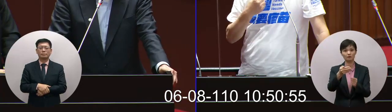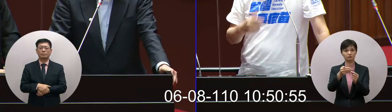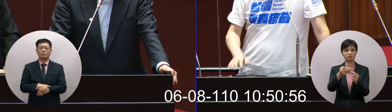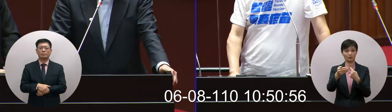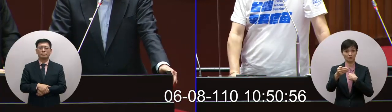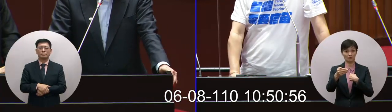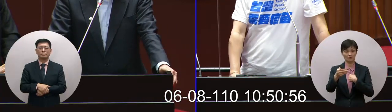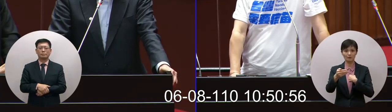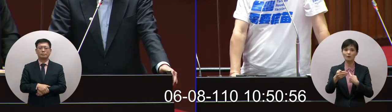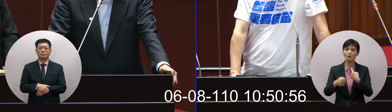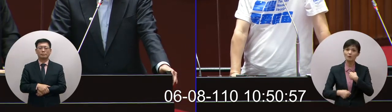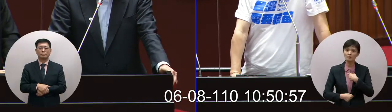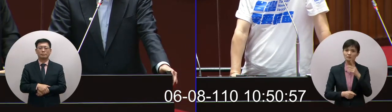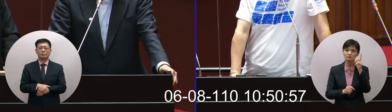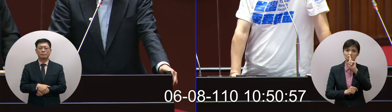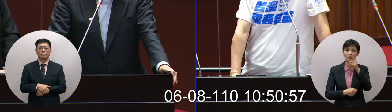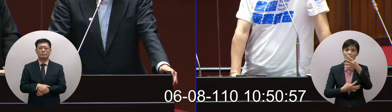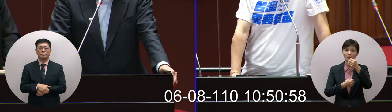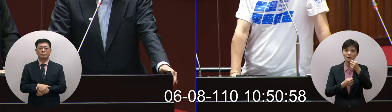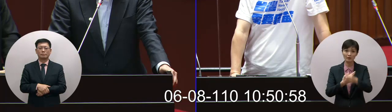我什么时候可以打得到？